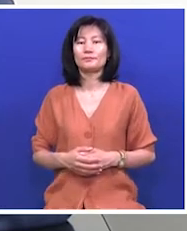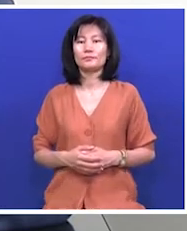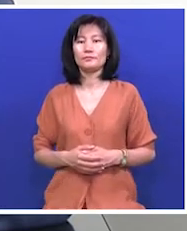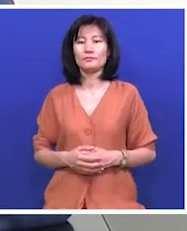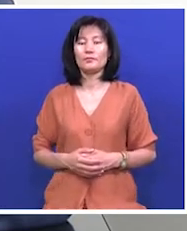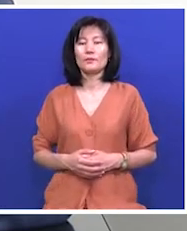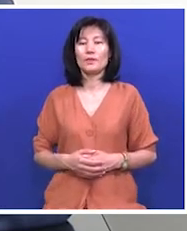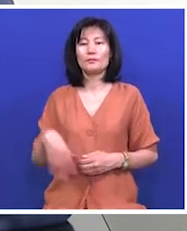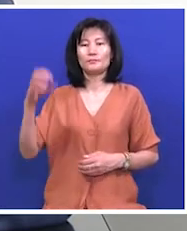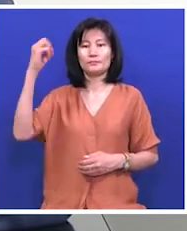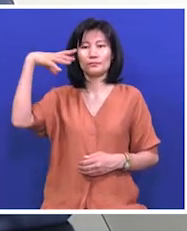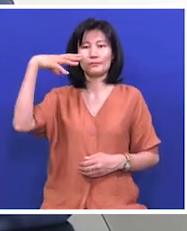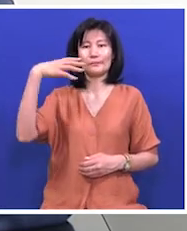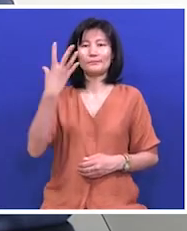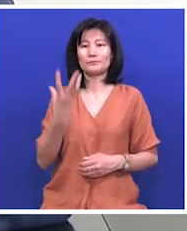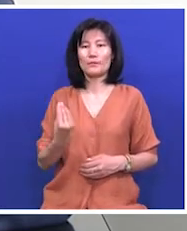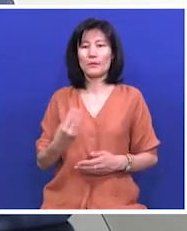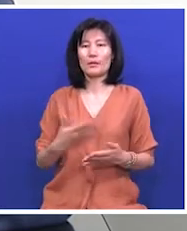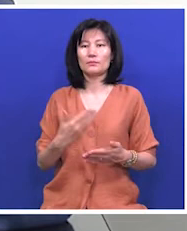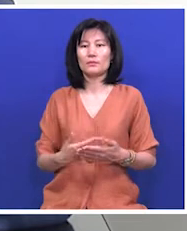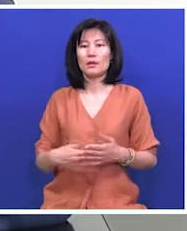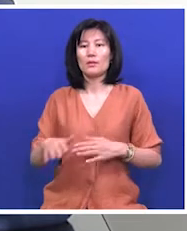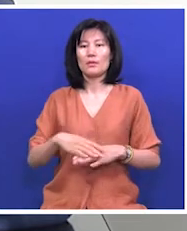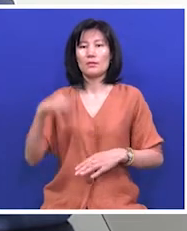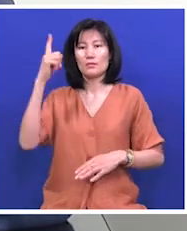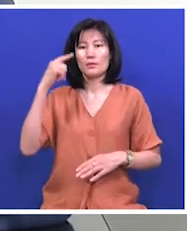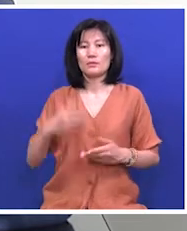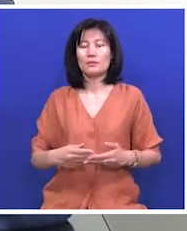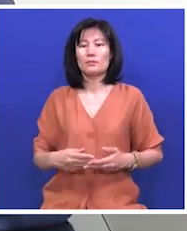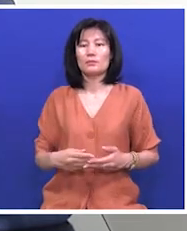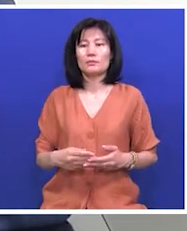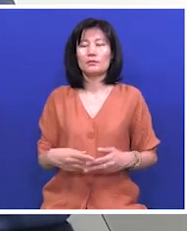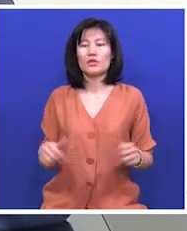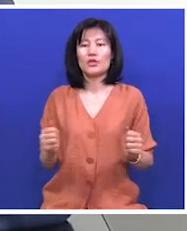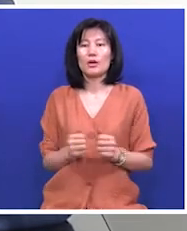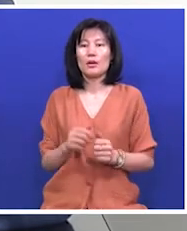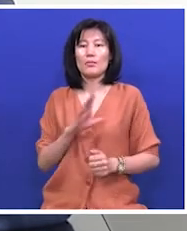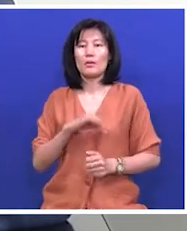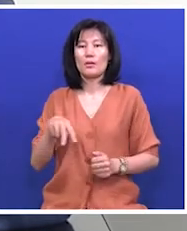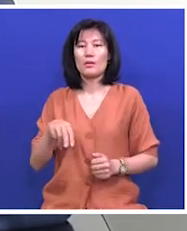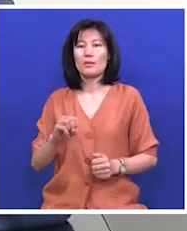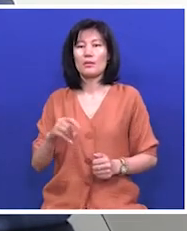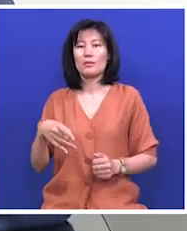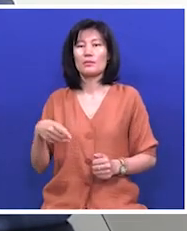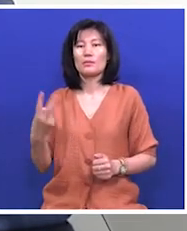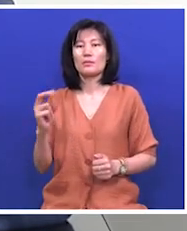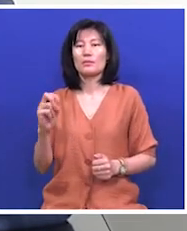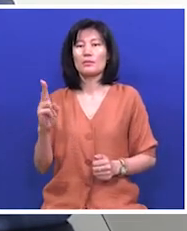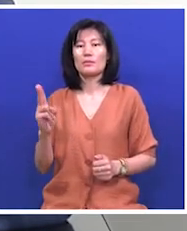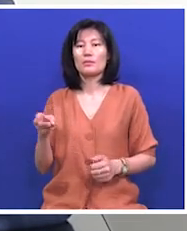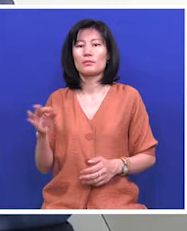Сол жақ қазір өшіп тұр. Оның да себебі бәріне белгілі. Жақында болған мынау Ленгір